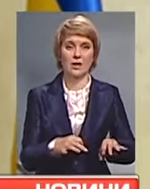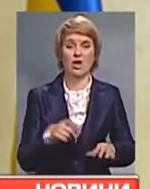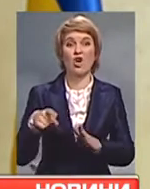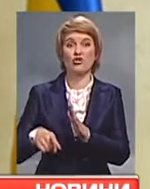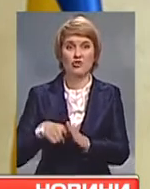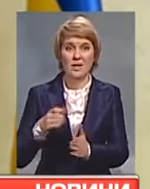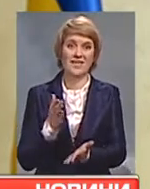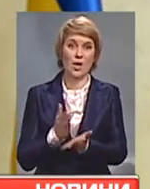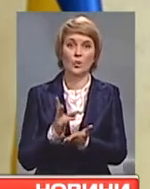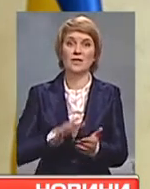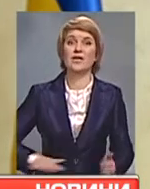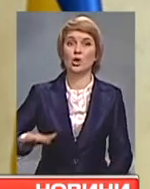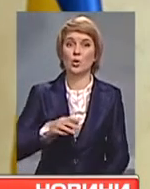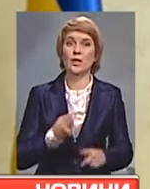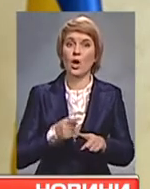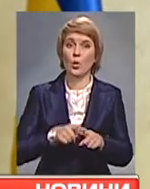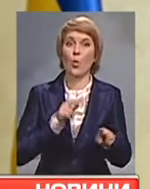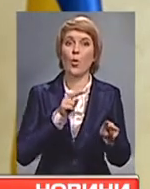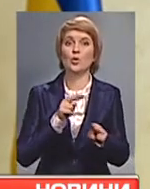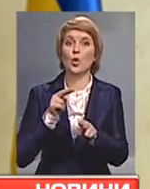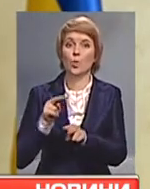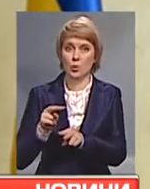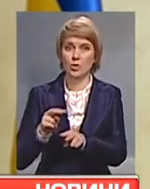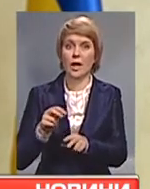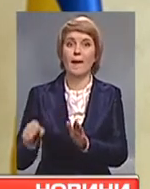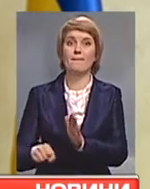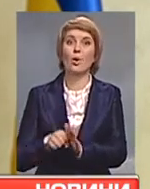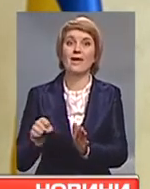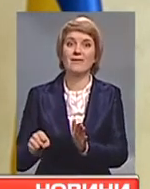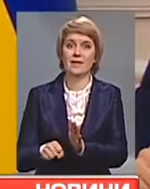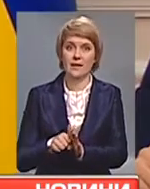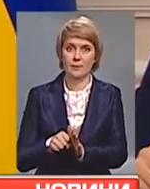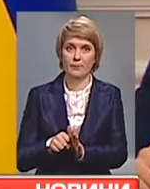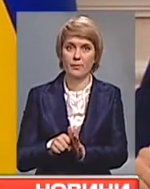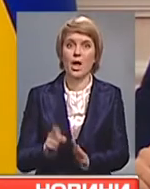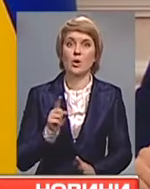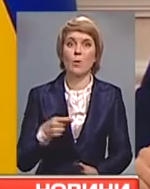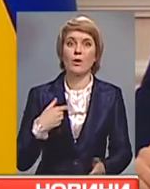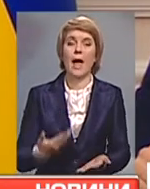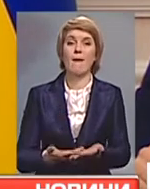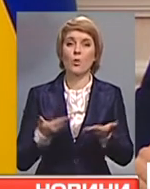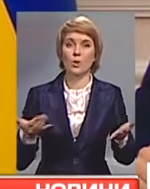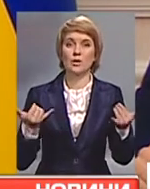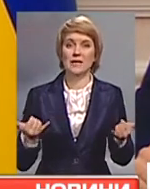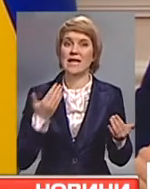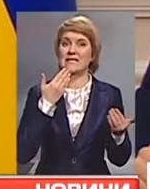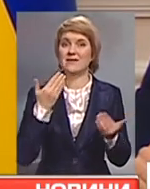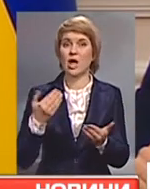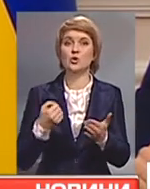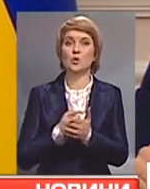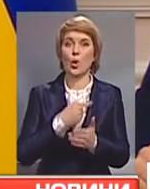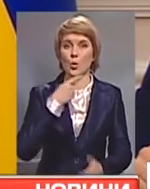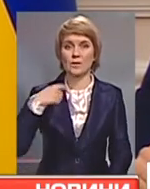котрі контролюють бойовики. Пропоную послухати пряму мову. Тому я публічно зараз звертаюся до Російської